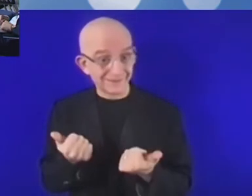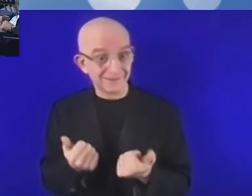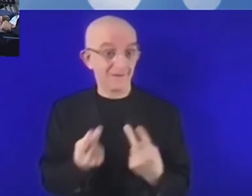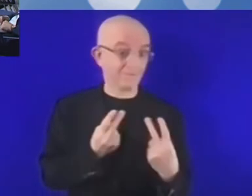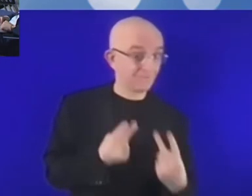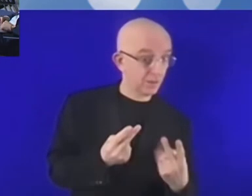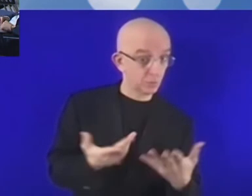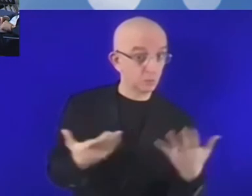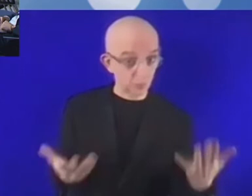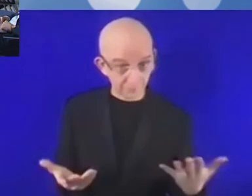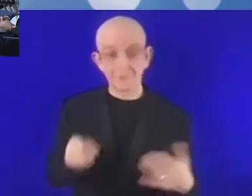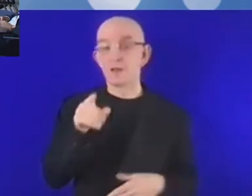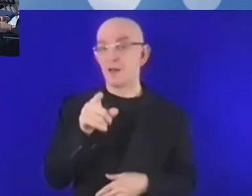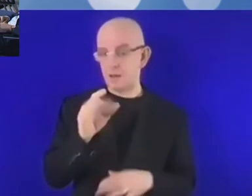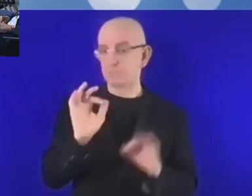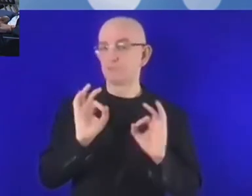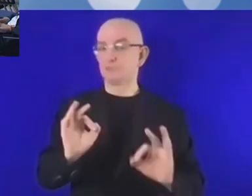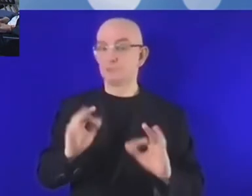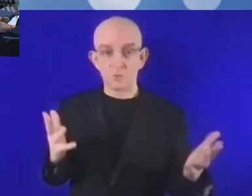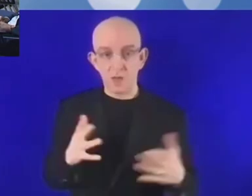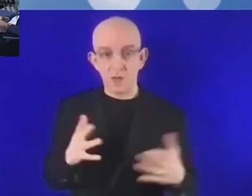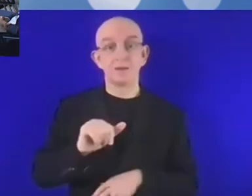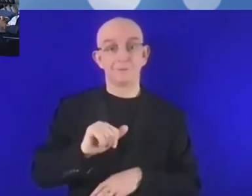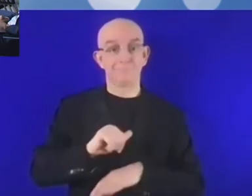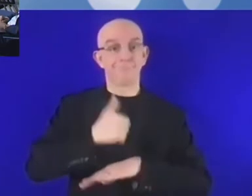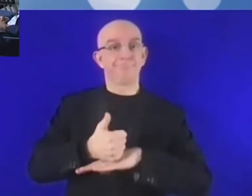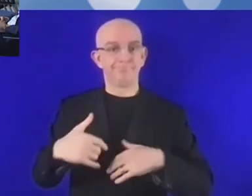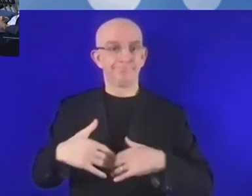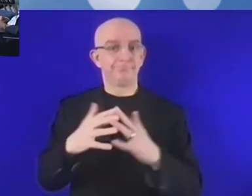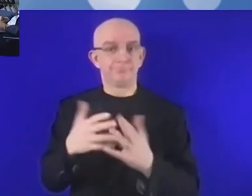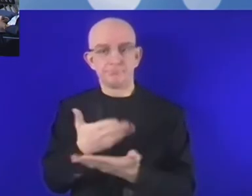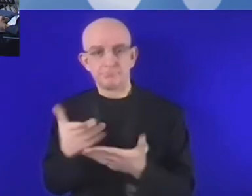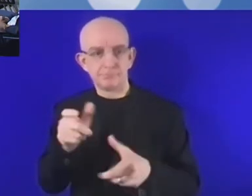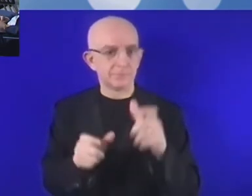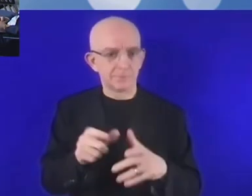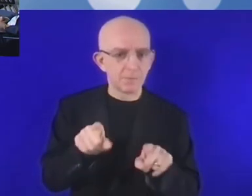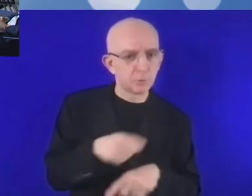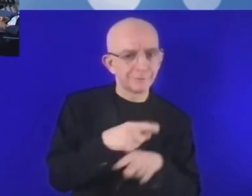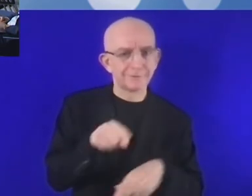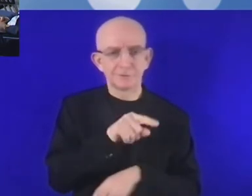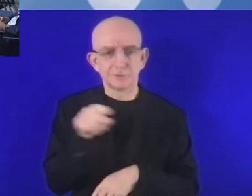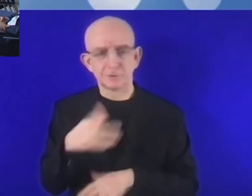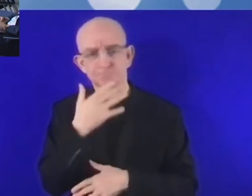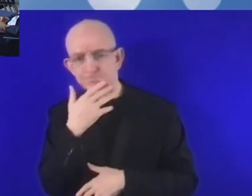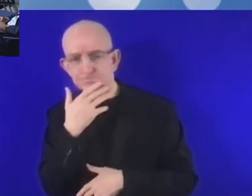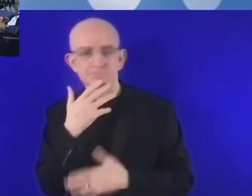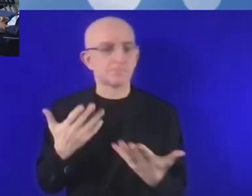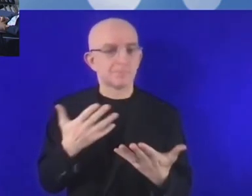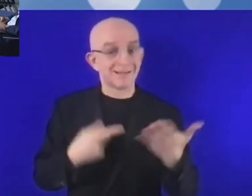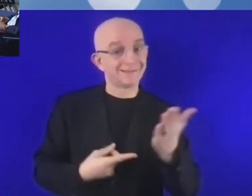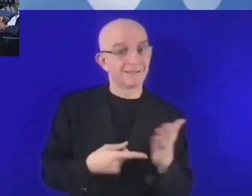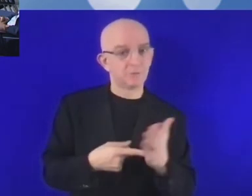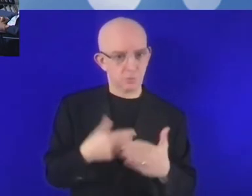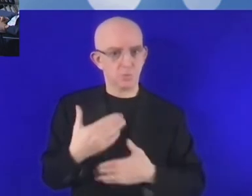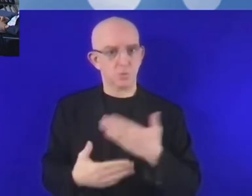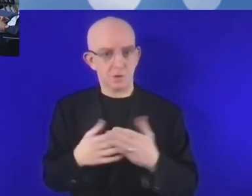مثل شركتنا نحن الناشئة التي تعالج هذه القضايا والمسائل. نحن